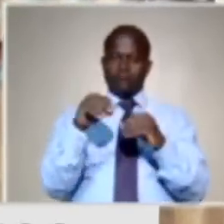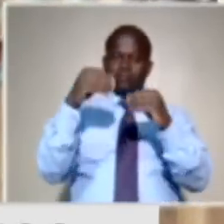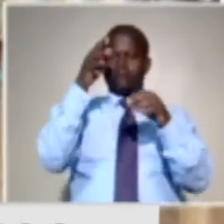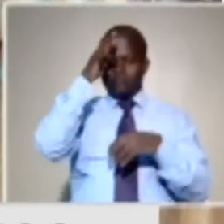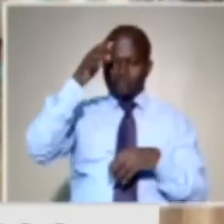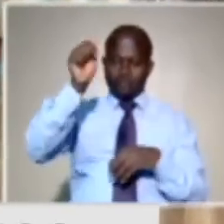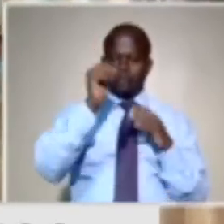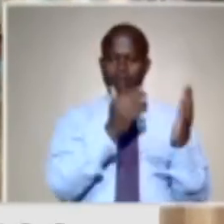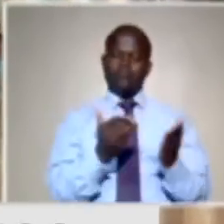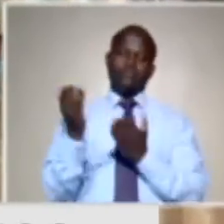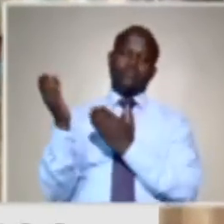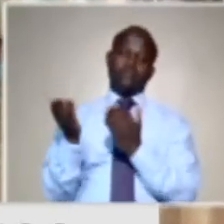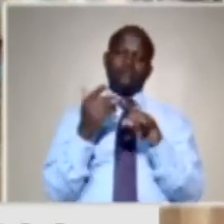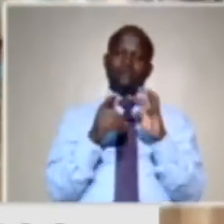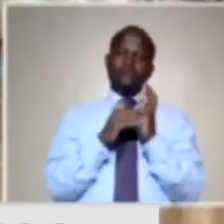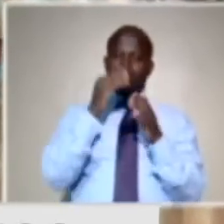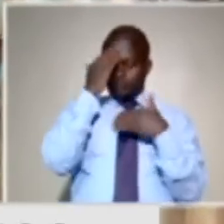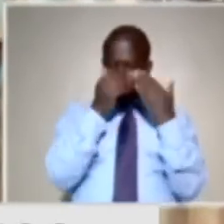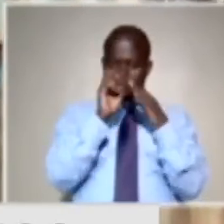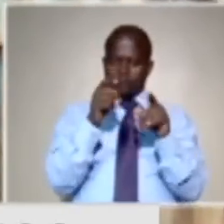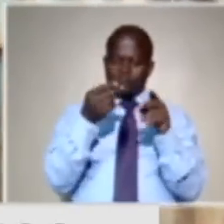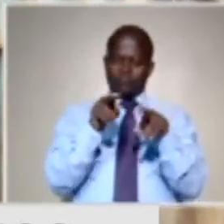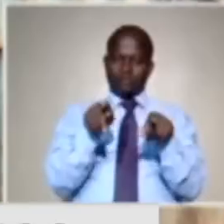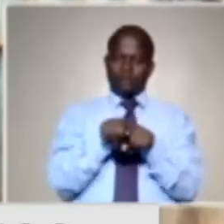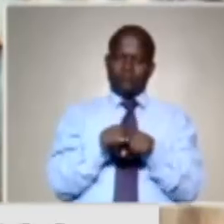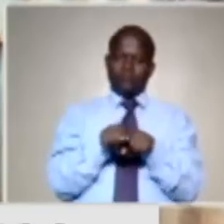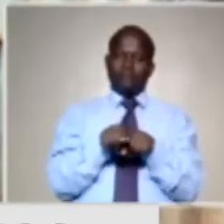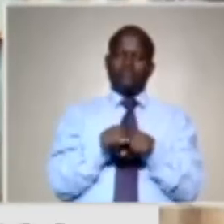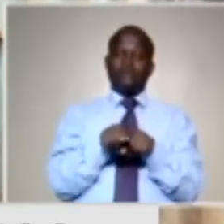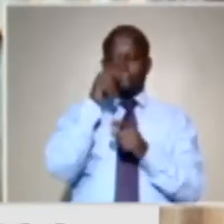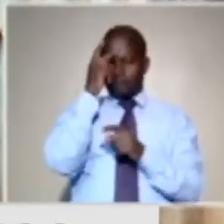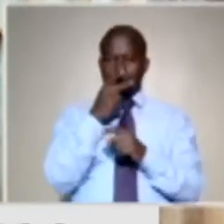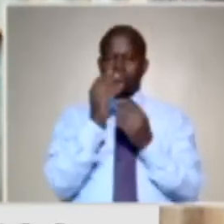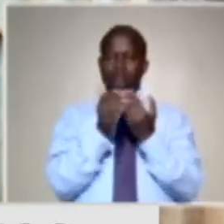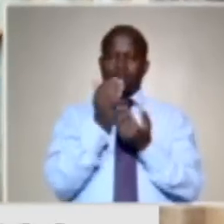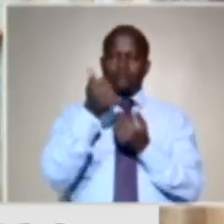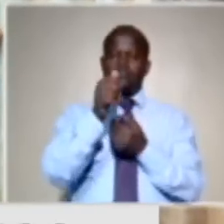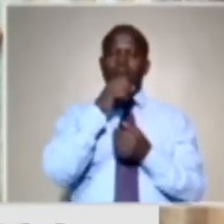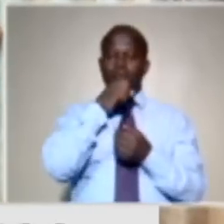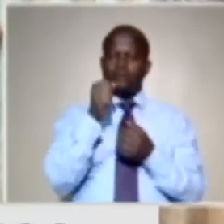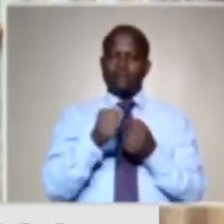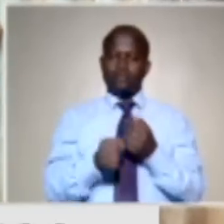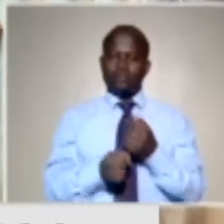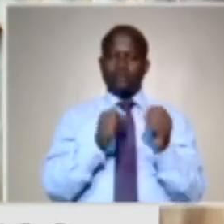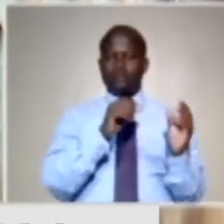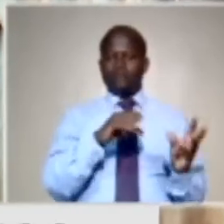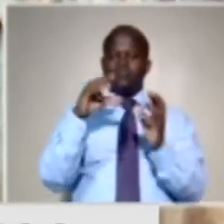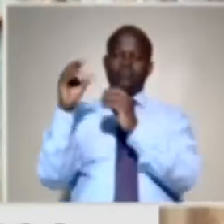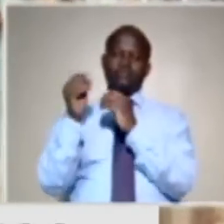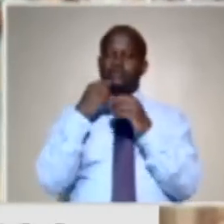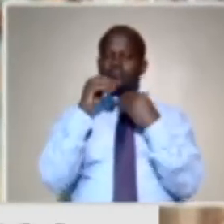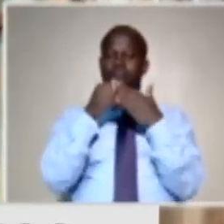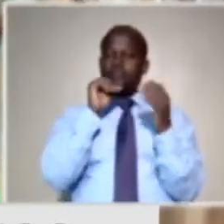base babakire ariko ubwo kugira ngo bigende gucyo ababye umubyeyi wabareraga we nyirakuru yari yimutse ariko yajyaga avuga